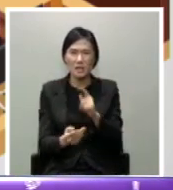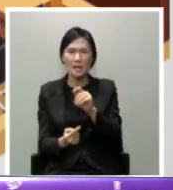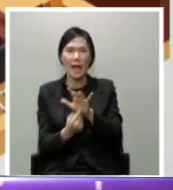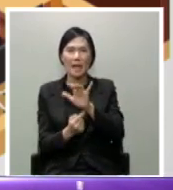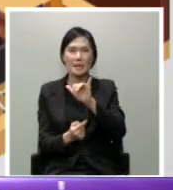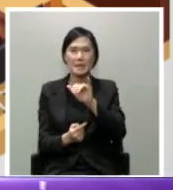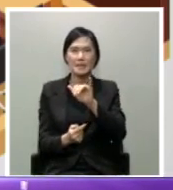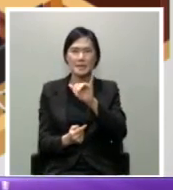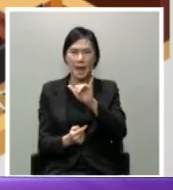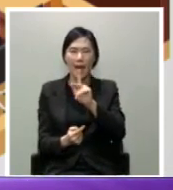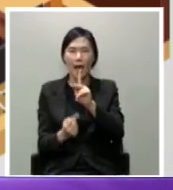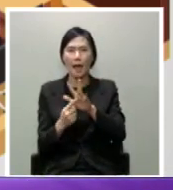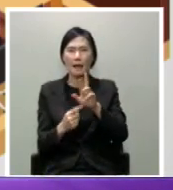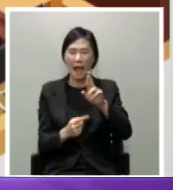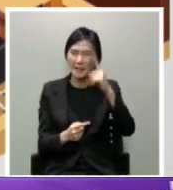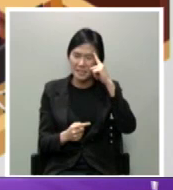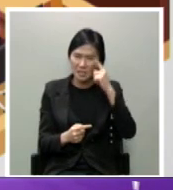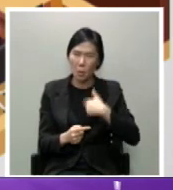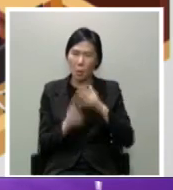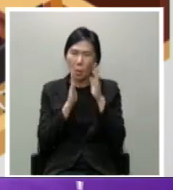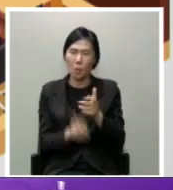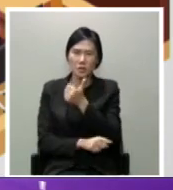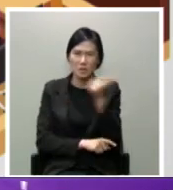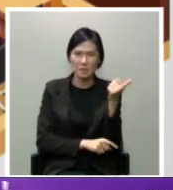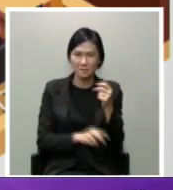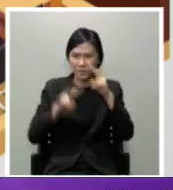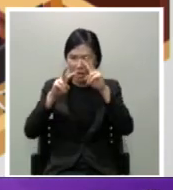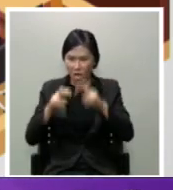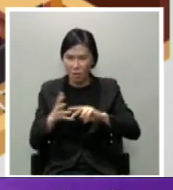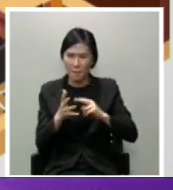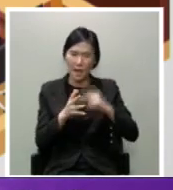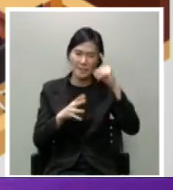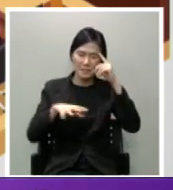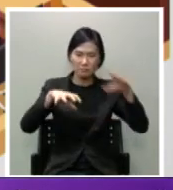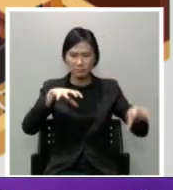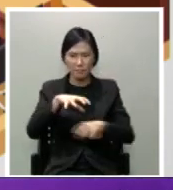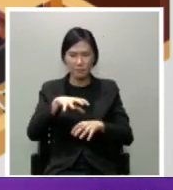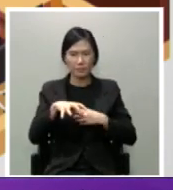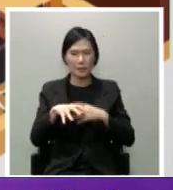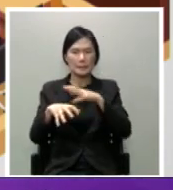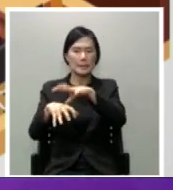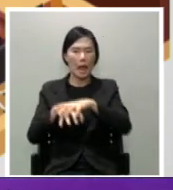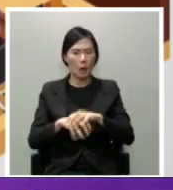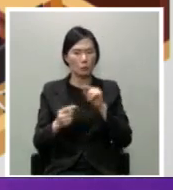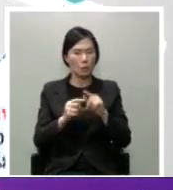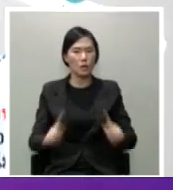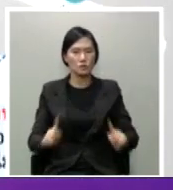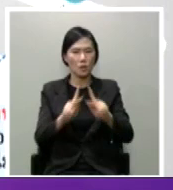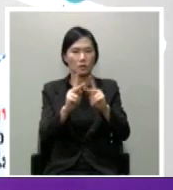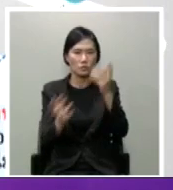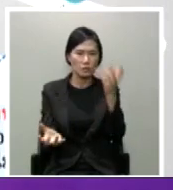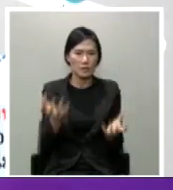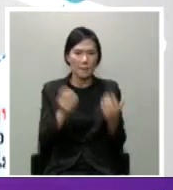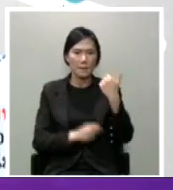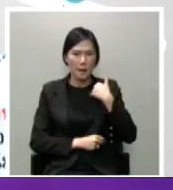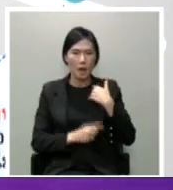การวิจารณ์ว่ารัฐบาลแทรกแซงองค์กรในกระบวนการยุติธรรมขอ